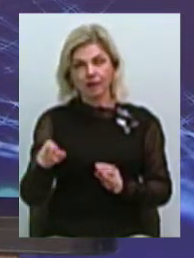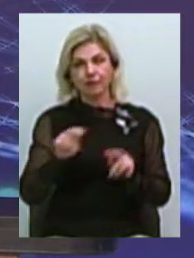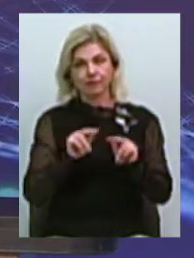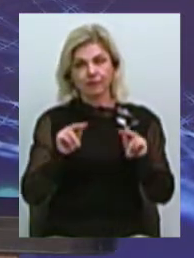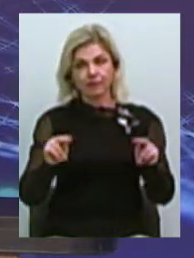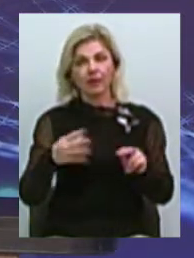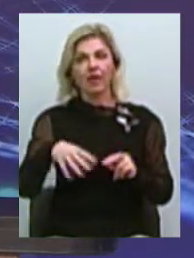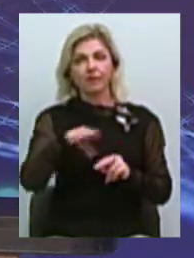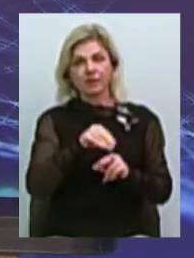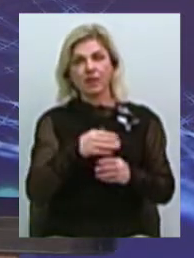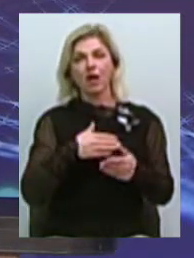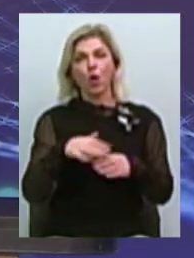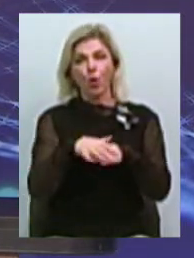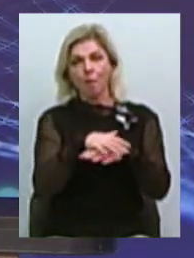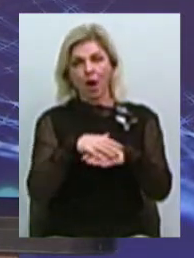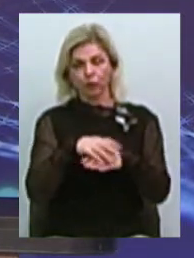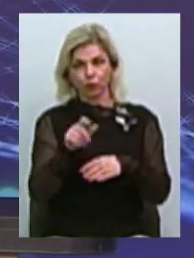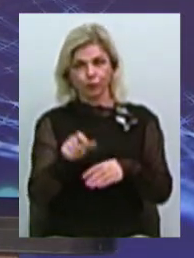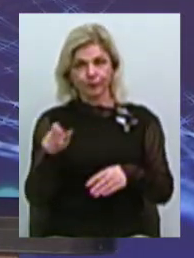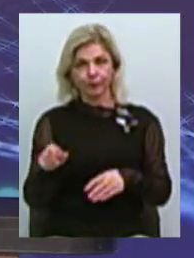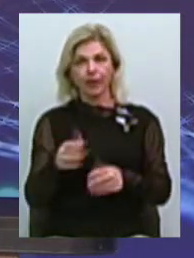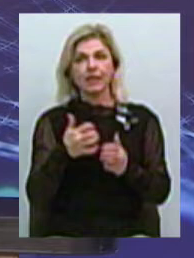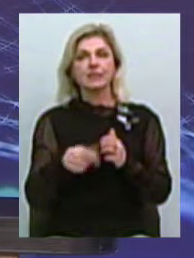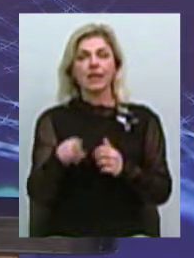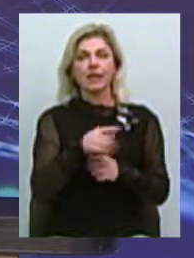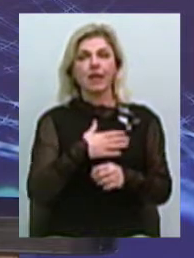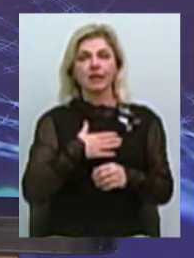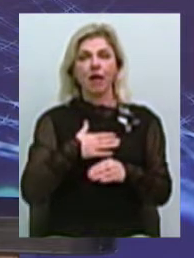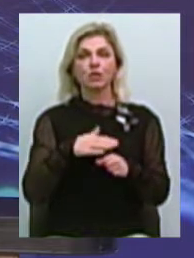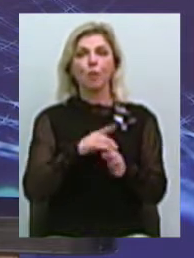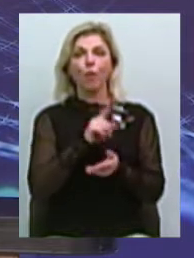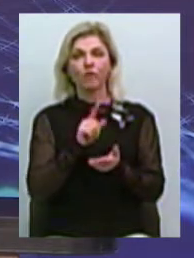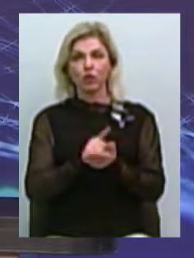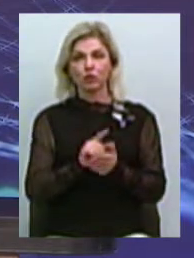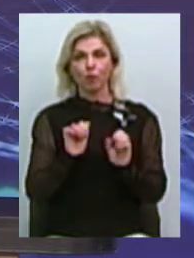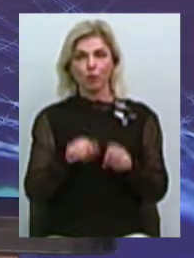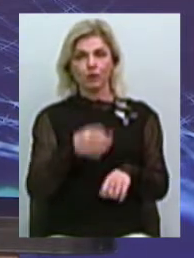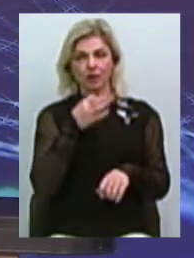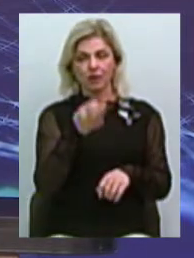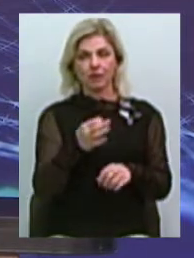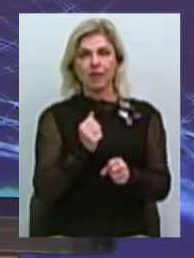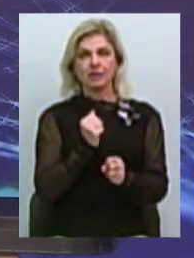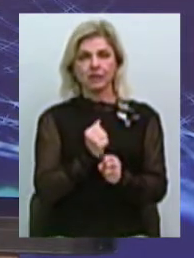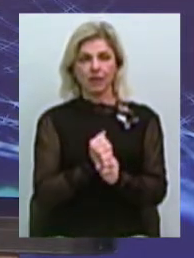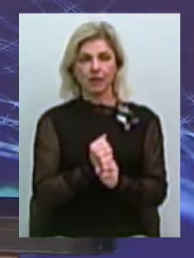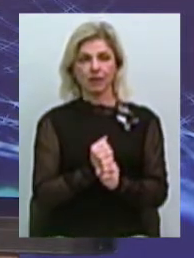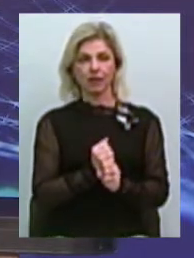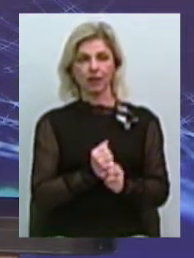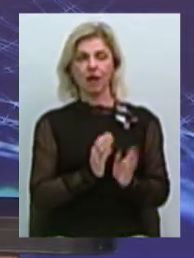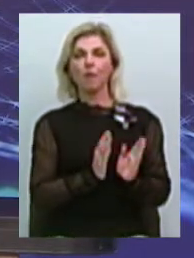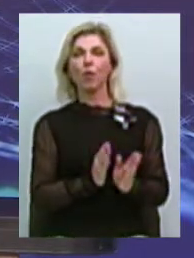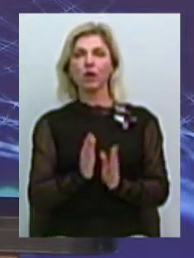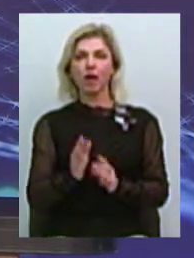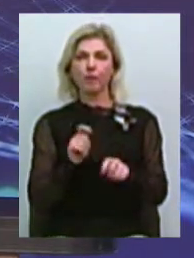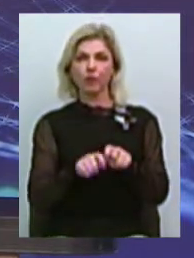громаду Миколаївщини, то серед наших повноважень ми можемо сказати наступні. Це здійснення інституційного